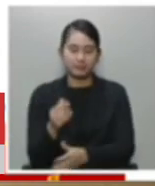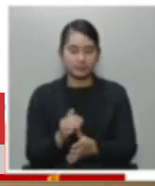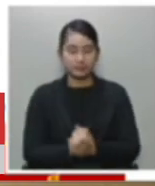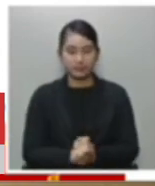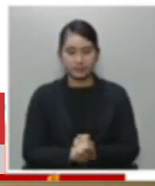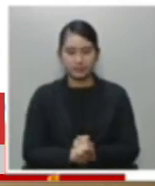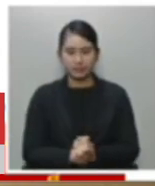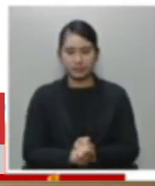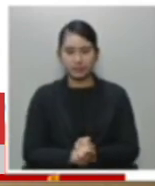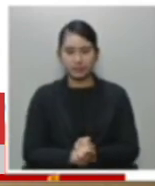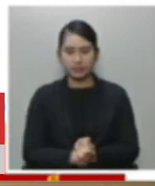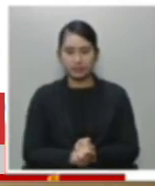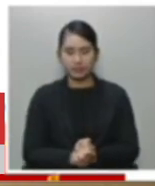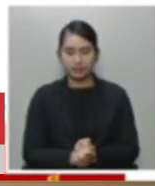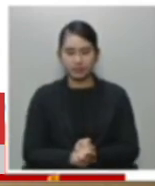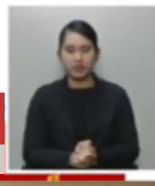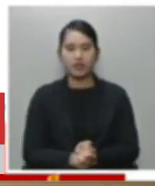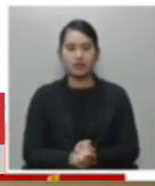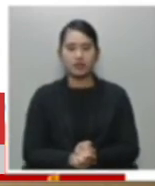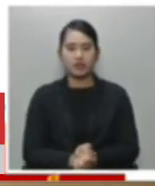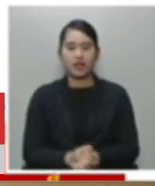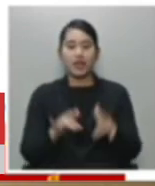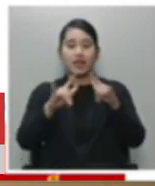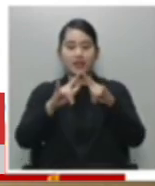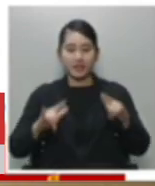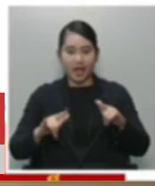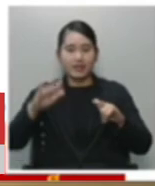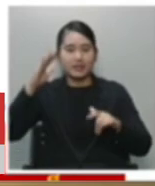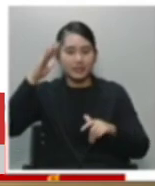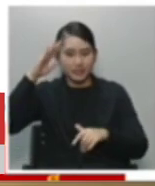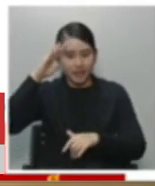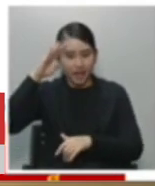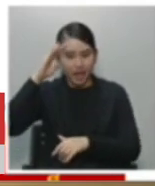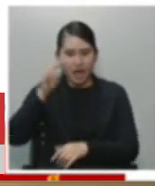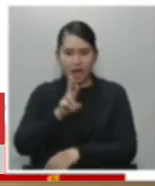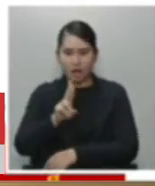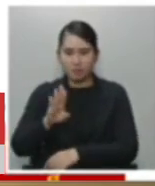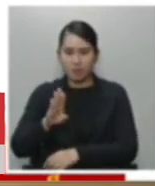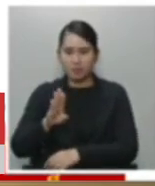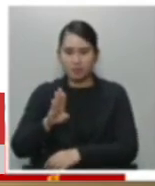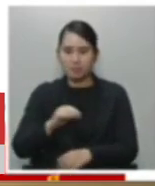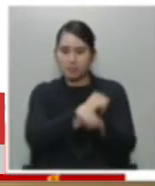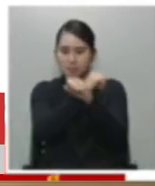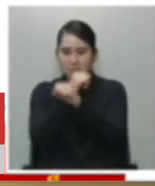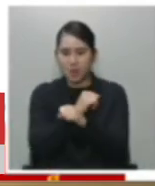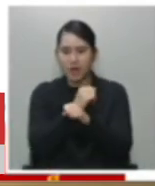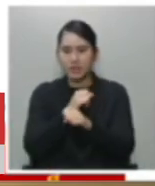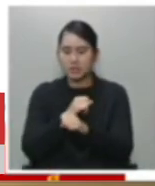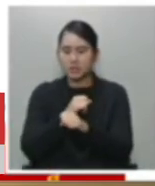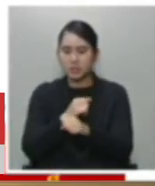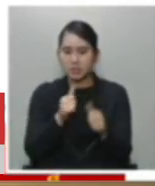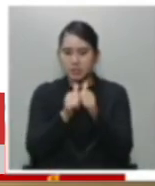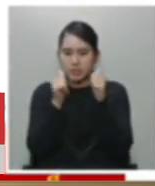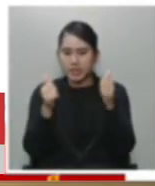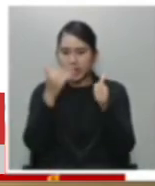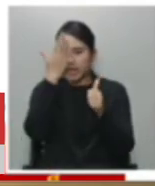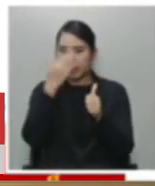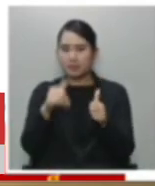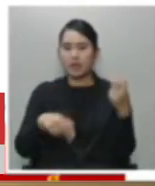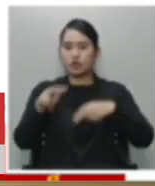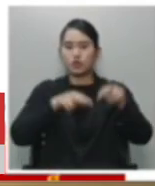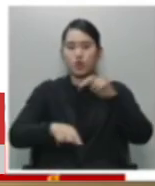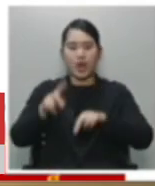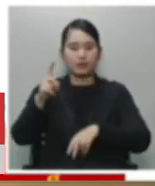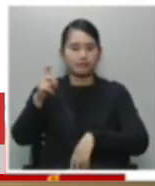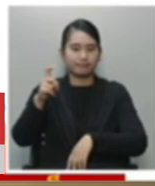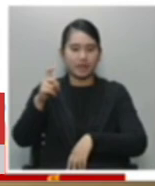เหตุใดค่ายสุรธรรมพิทักษ์ซึ่งเชื่อว่ามีระบบความปลอดภัยสูงสุดจึงไม่สามารถควบคุมสถานการณ์และระงับ